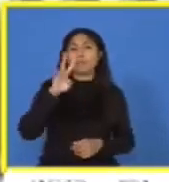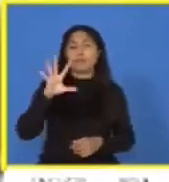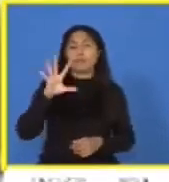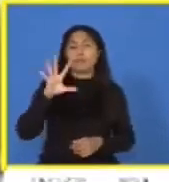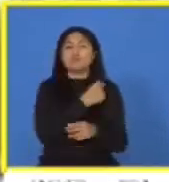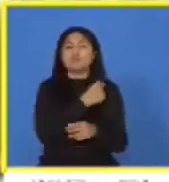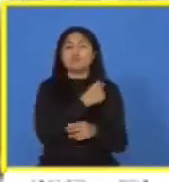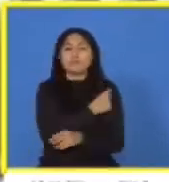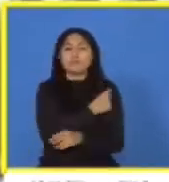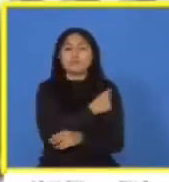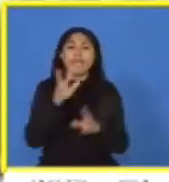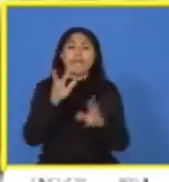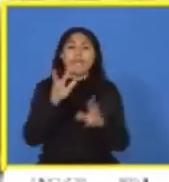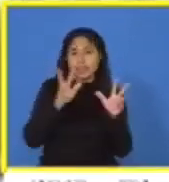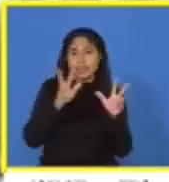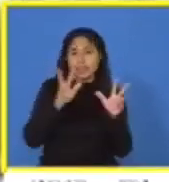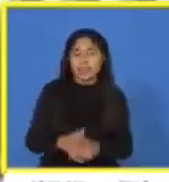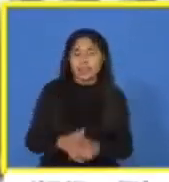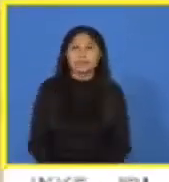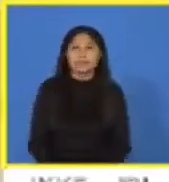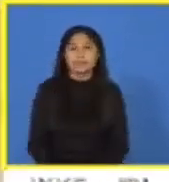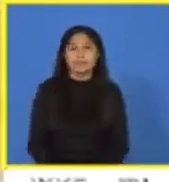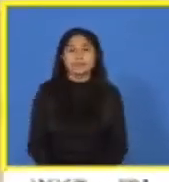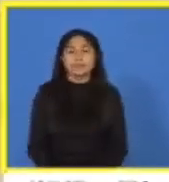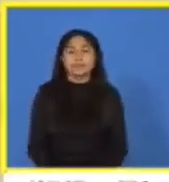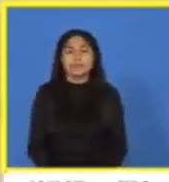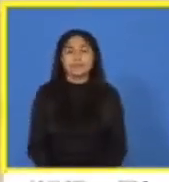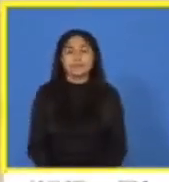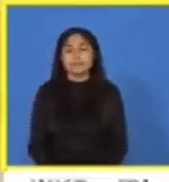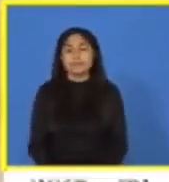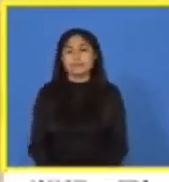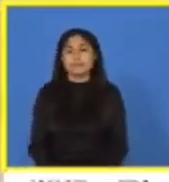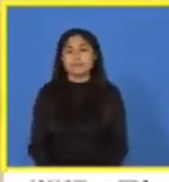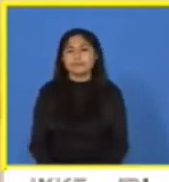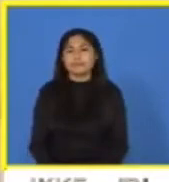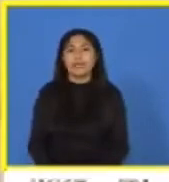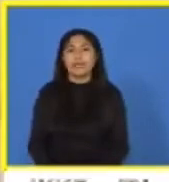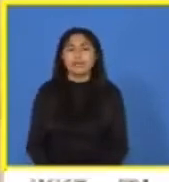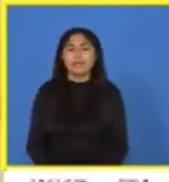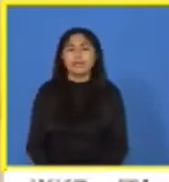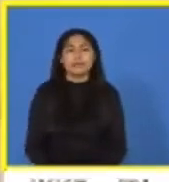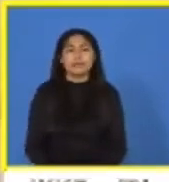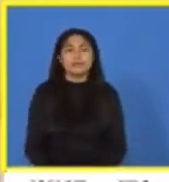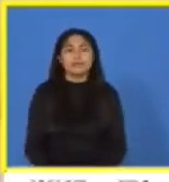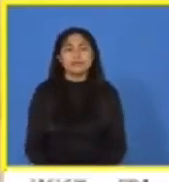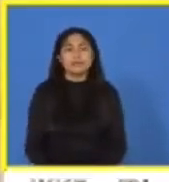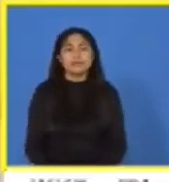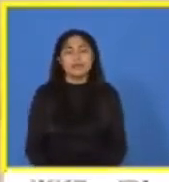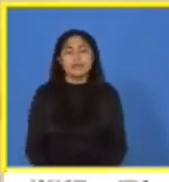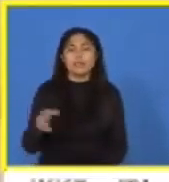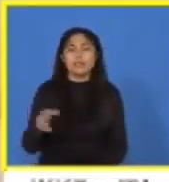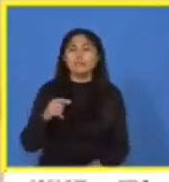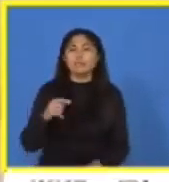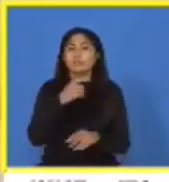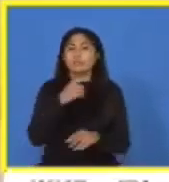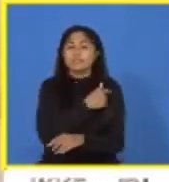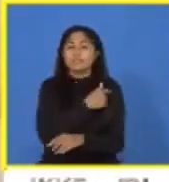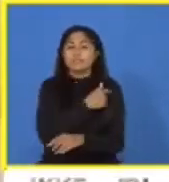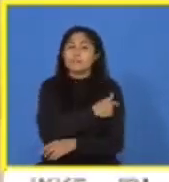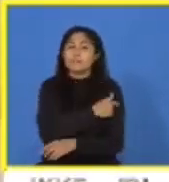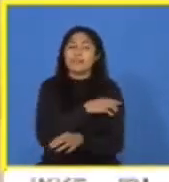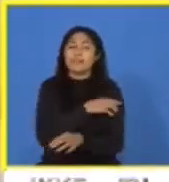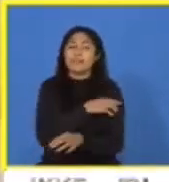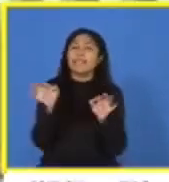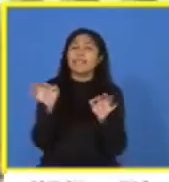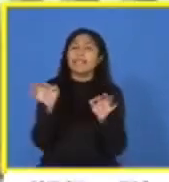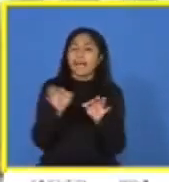NTT. Ya, kaitan dengan nomor kontak itu nanti bisa diakses oleh masyarakat di puskesmas terdekat.